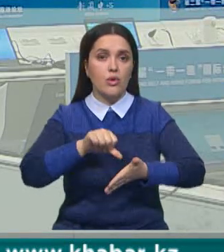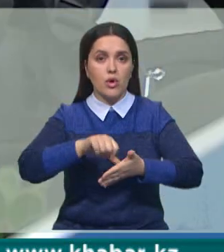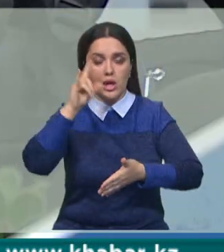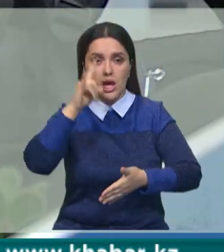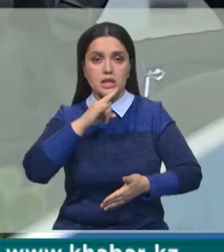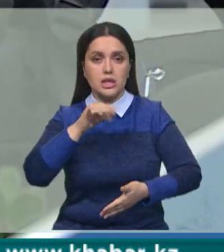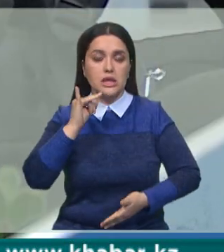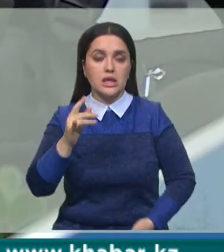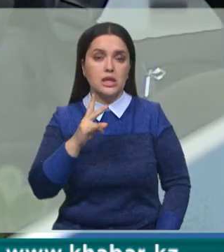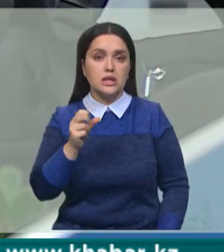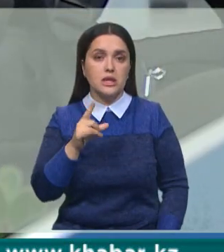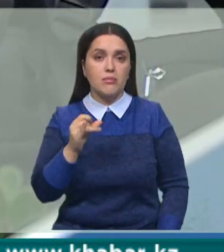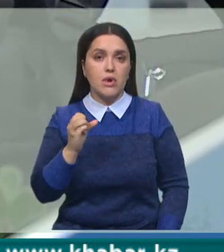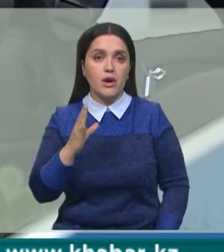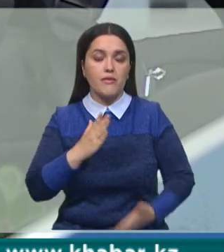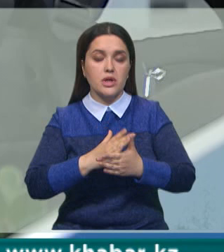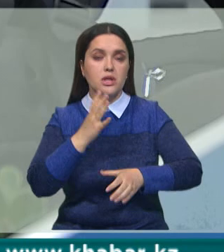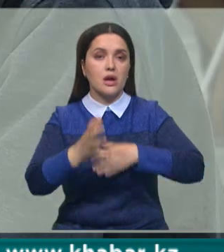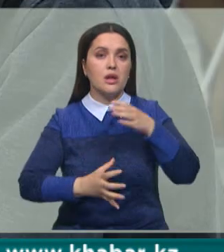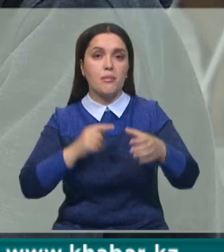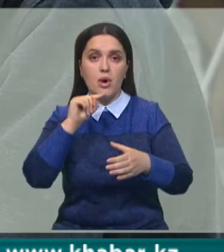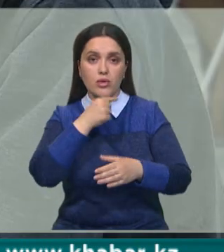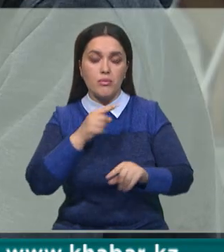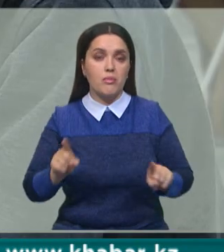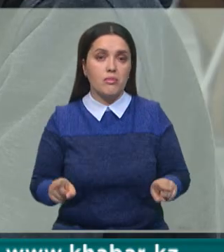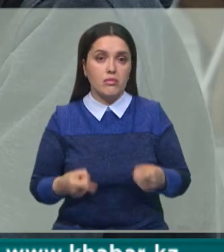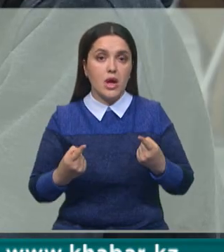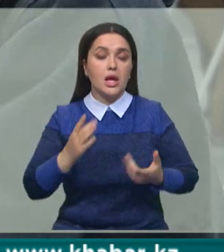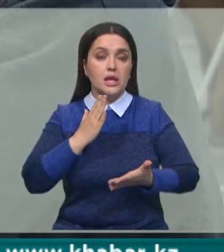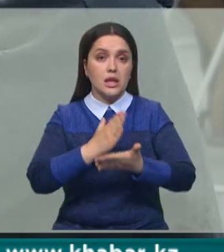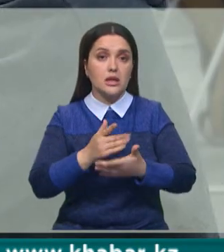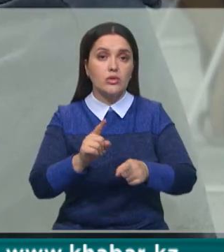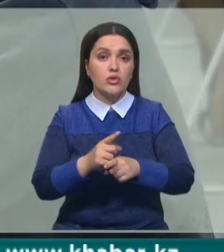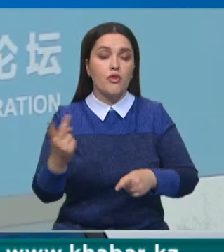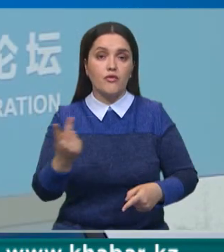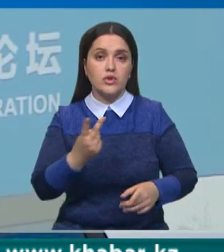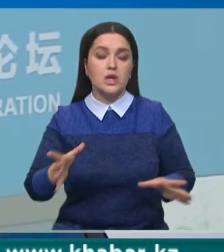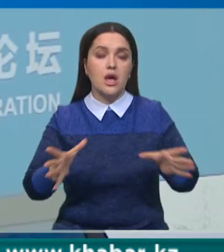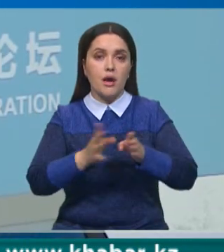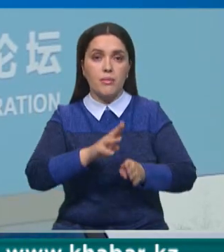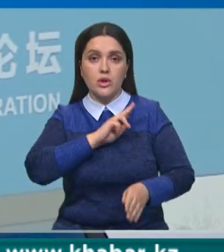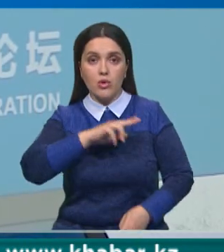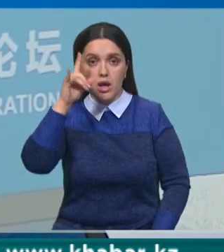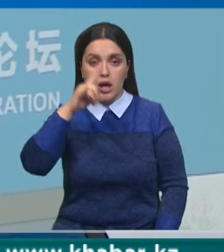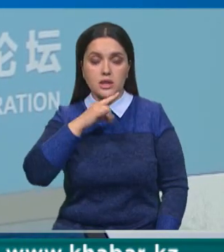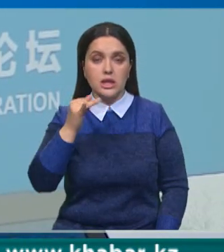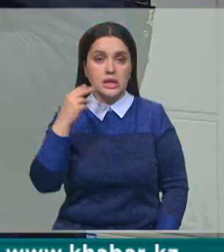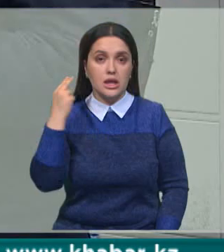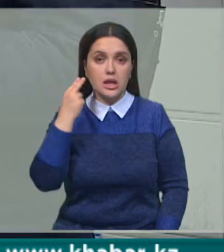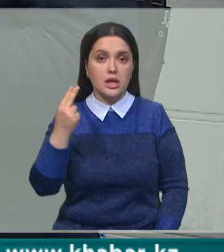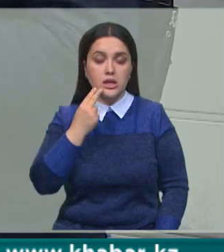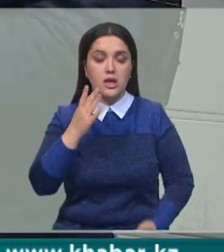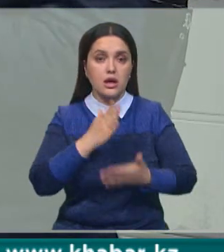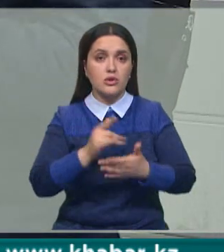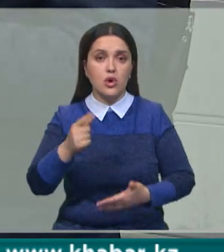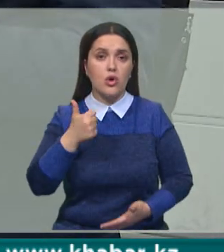лидера ее нации в становлении глобальной экономической структуры. Что касается двустороннего сотрудничества, а как правило, такие площадки –